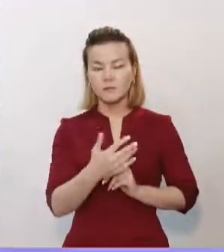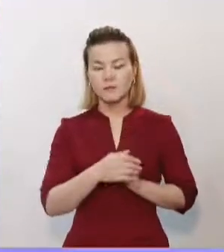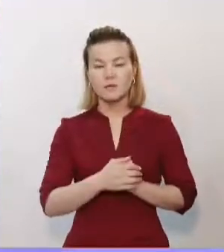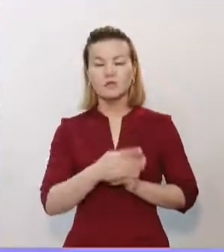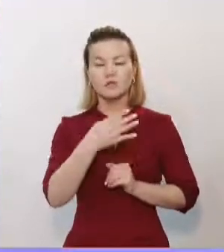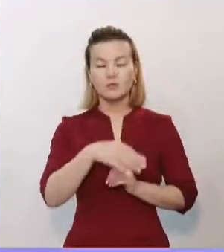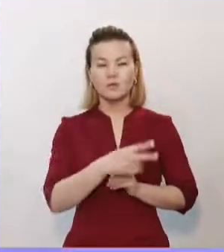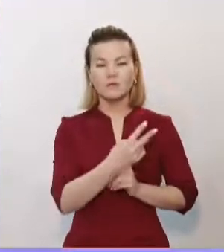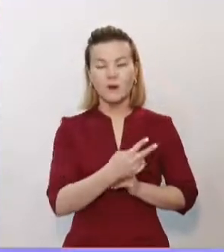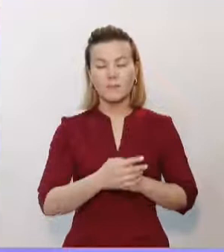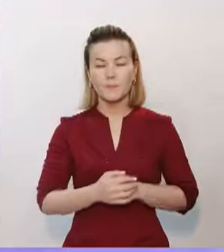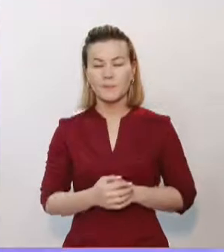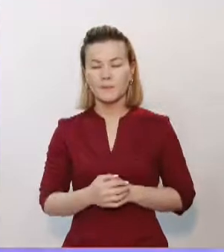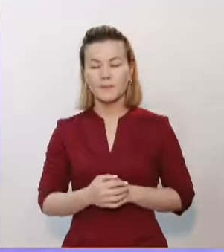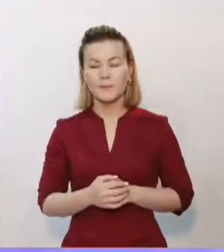35, 42.